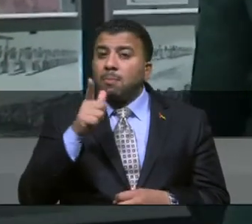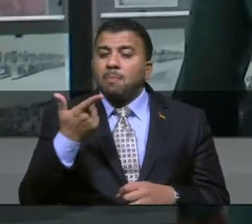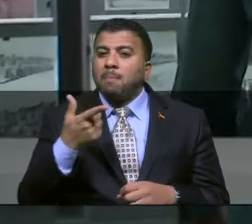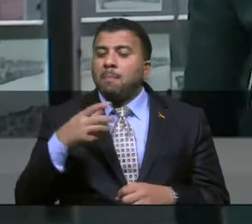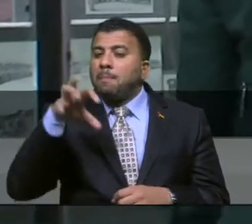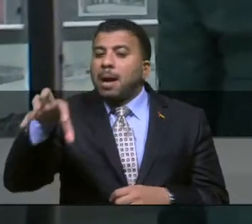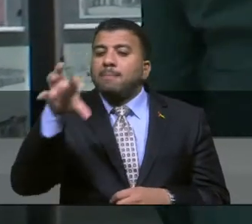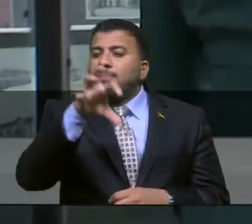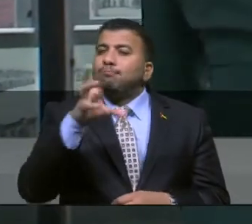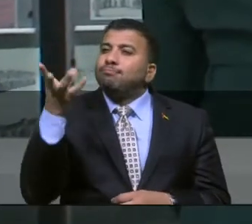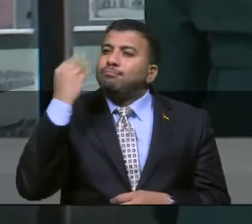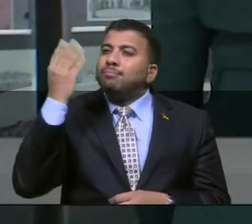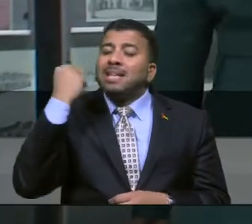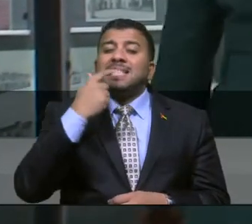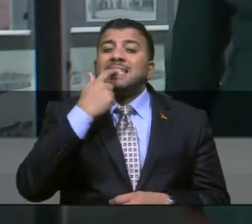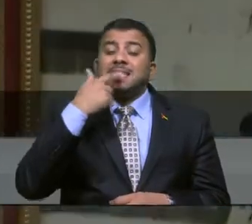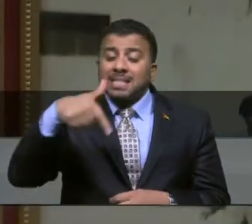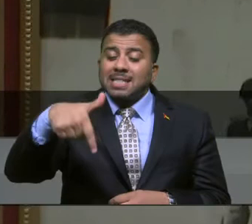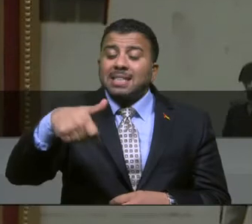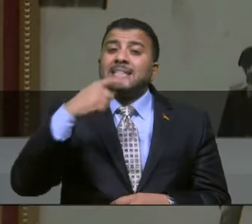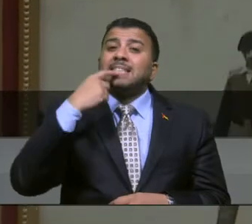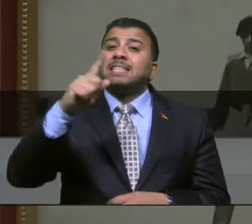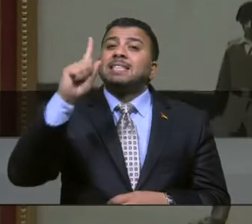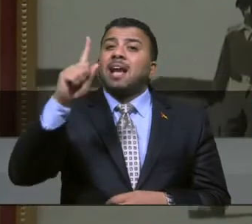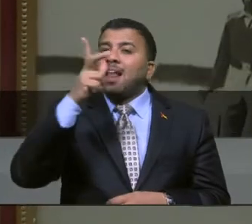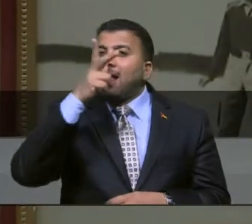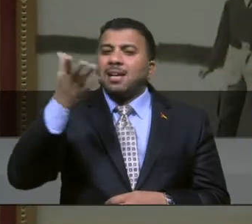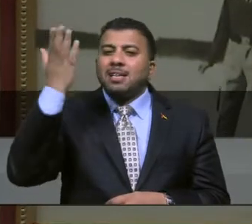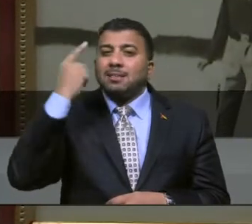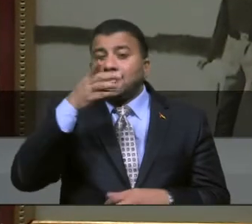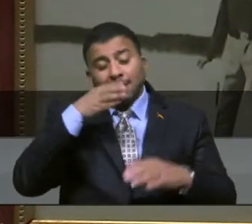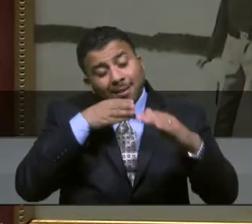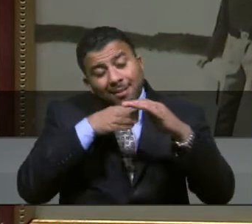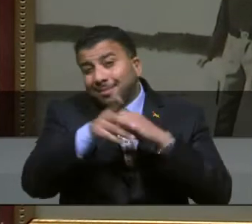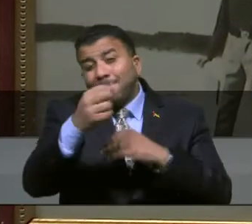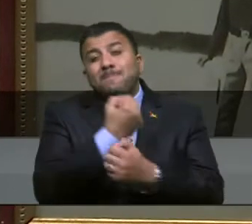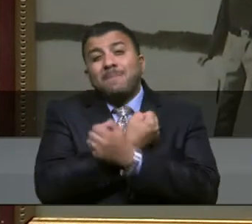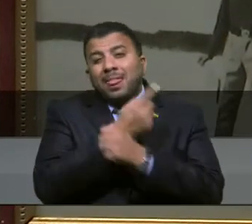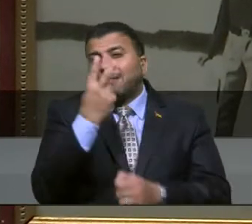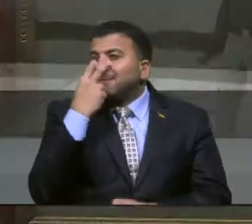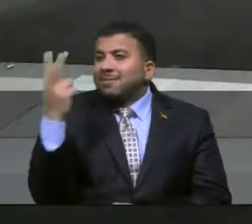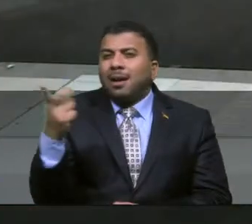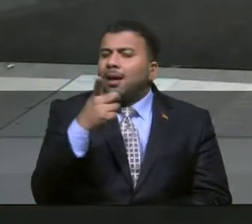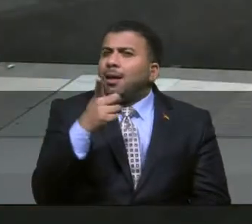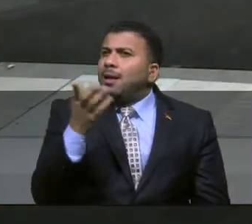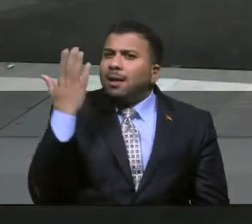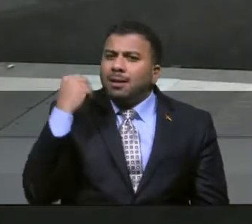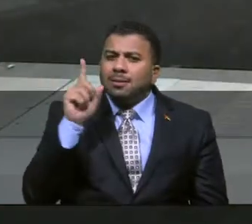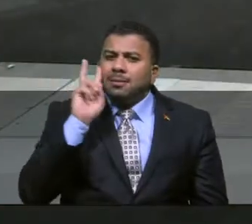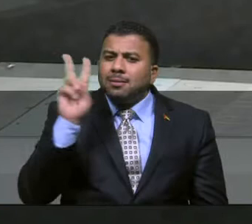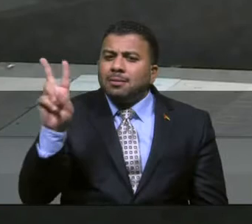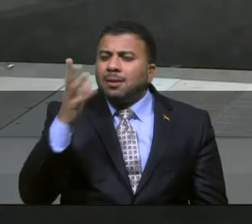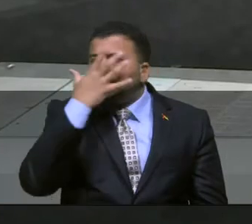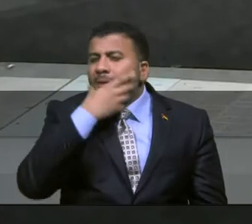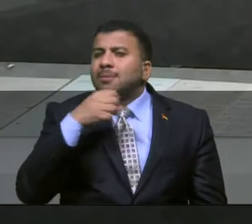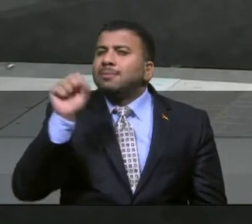والمكان لأكثر من 60 عاماً، فبمجرد دخولك إلى المتحف ستجد بعضاً من ملامح المكان